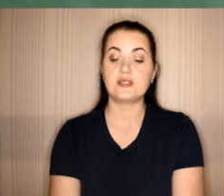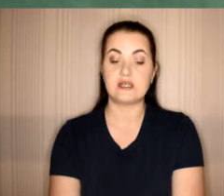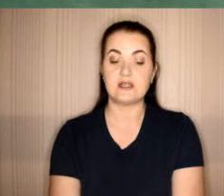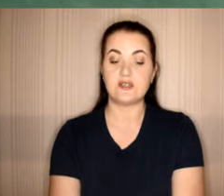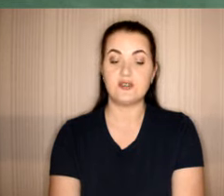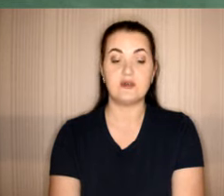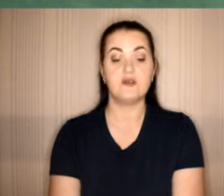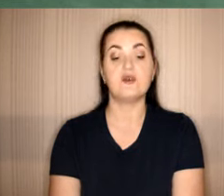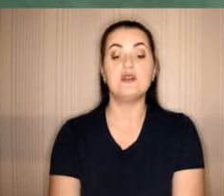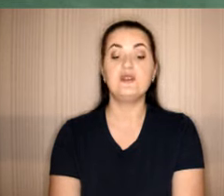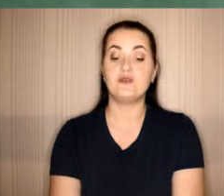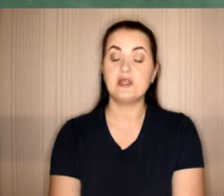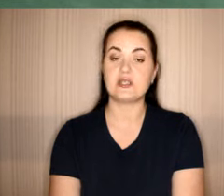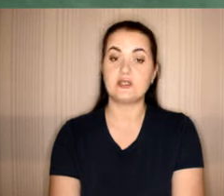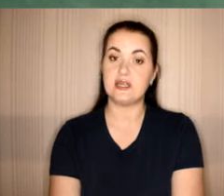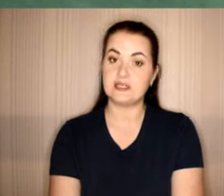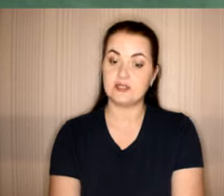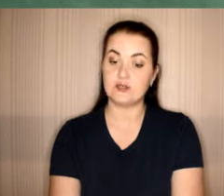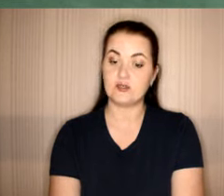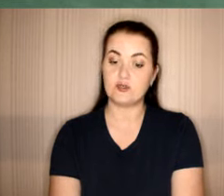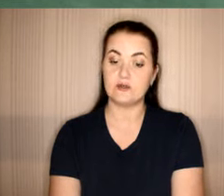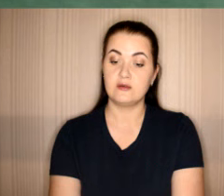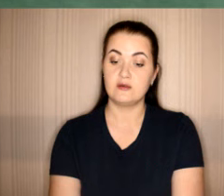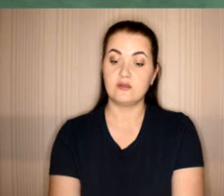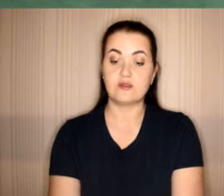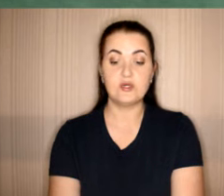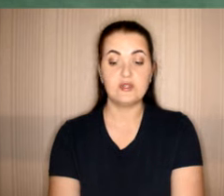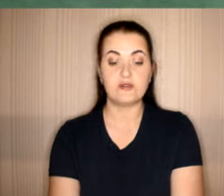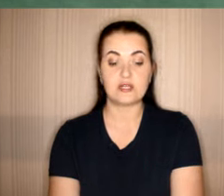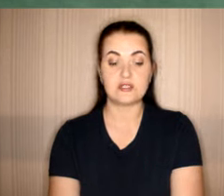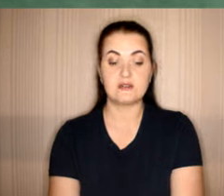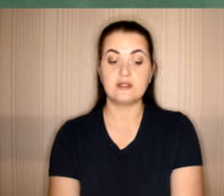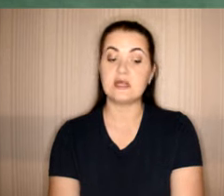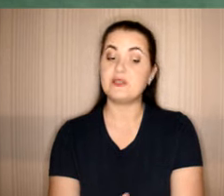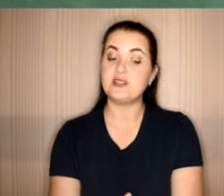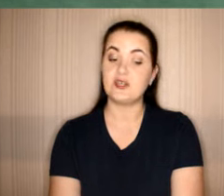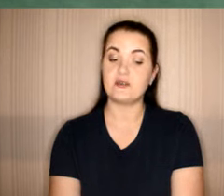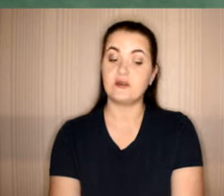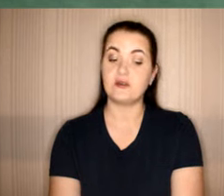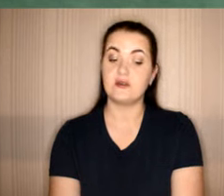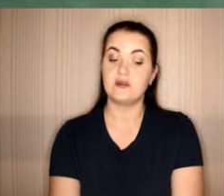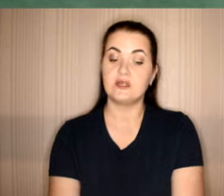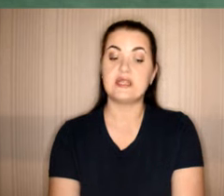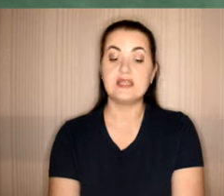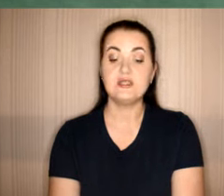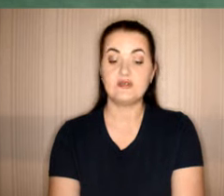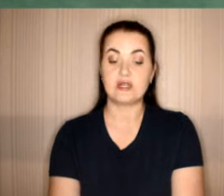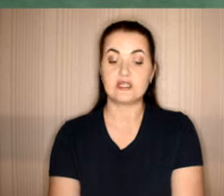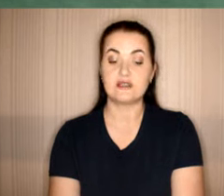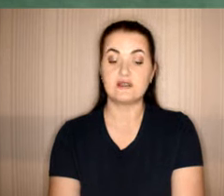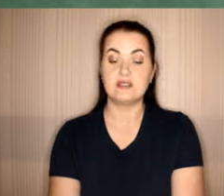І останнє речення. Один товариш – ясне сонечко. Другий товариш – та місяченько.